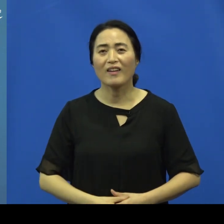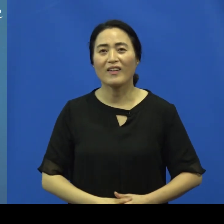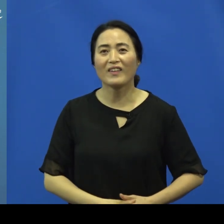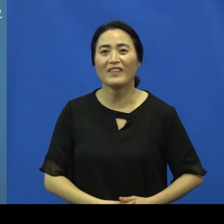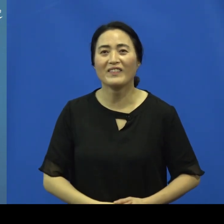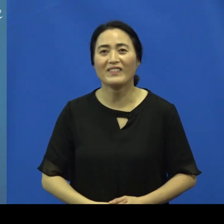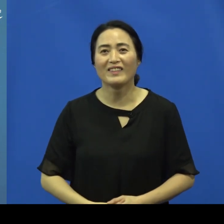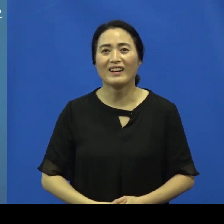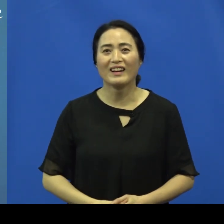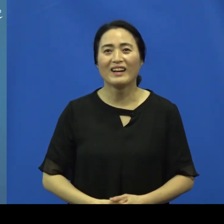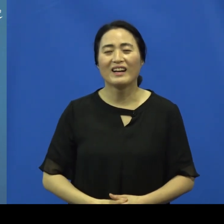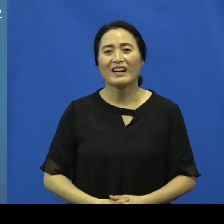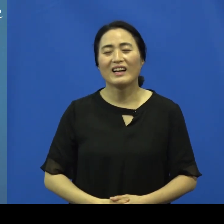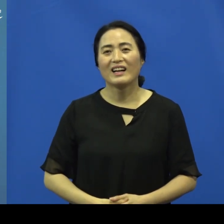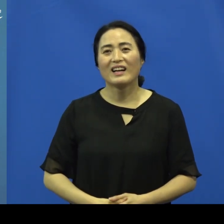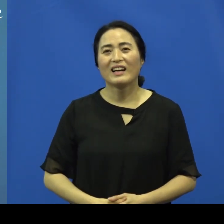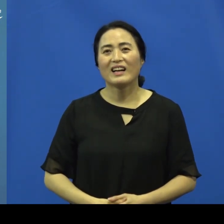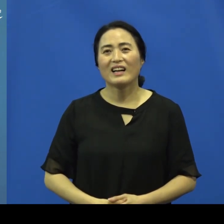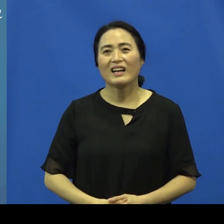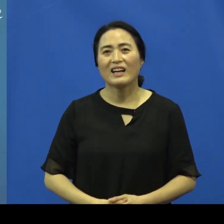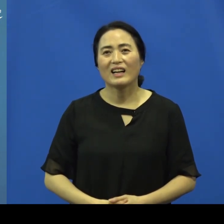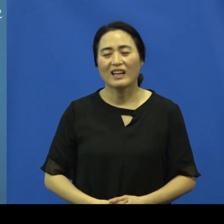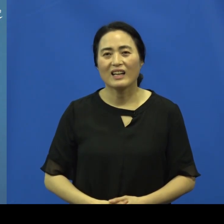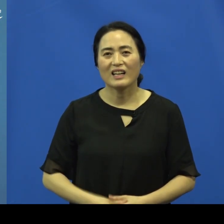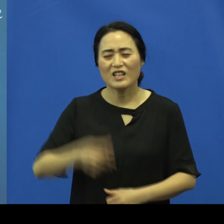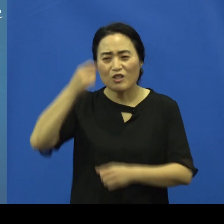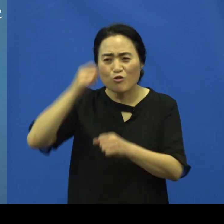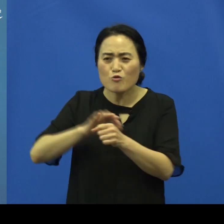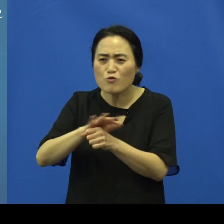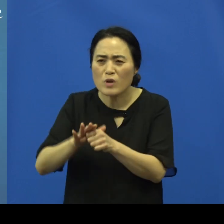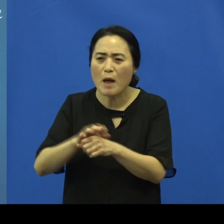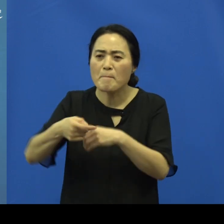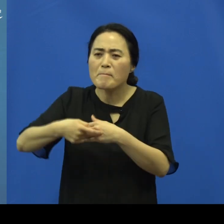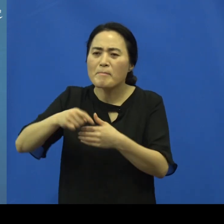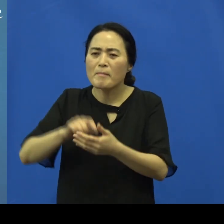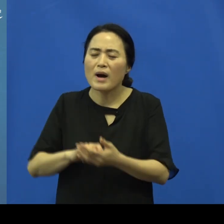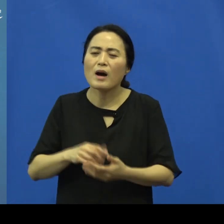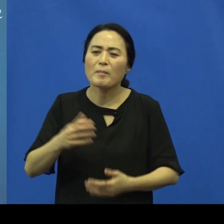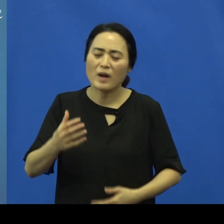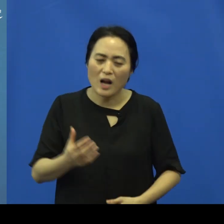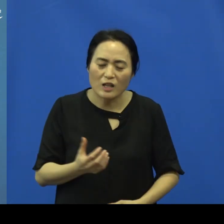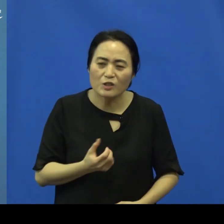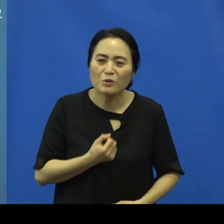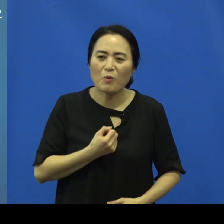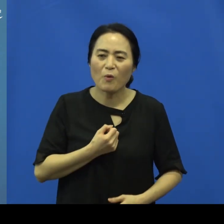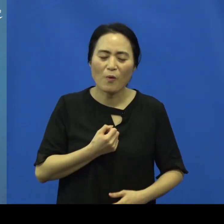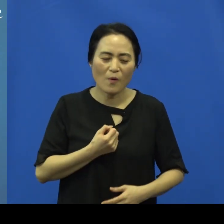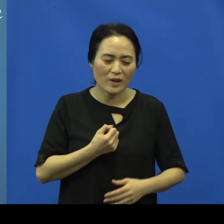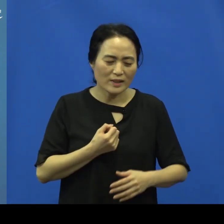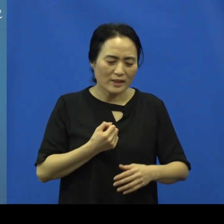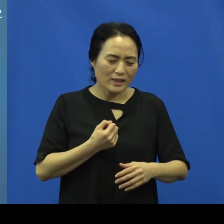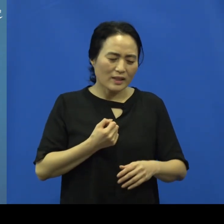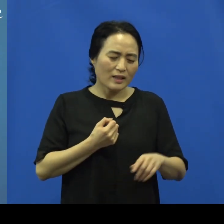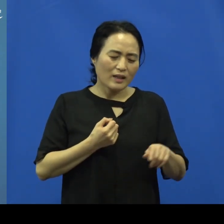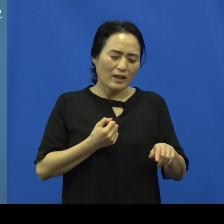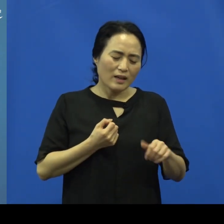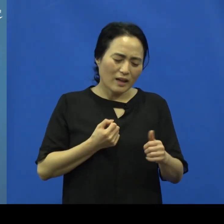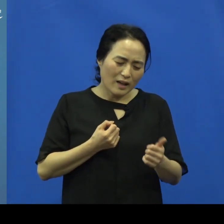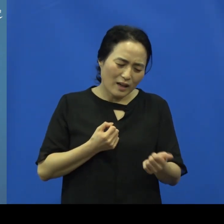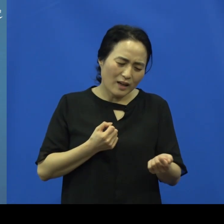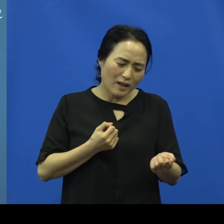자, 그 마음으로 가서 아이에 했는데 온기가 생기니까